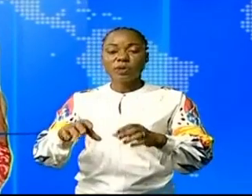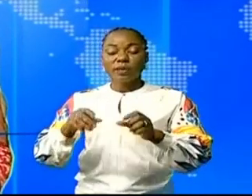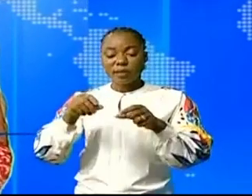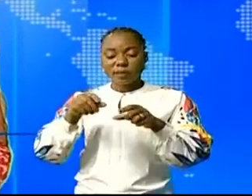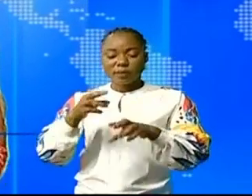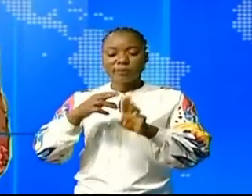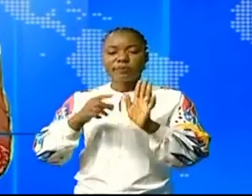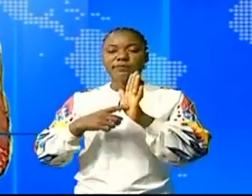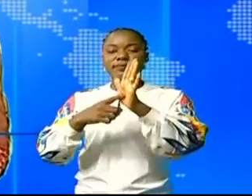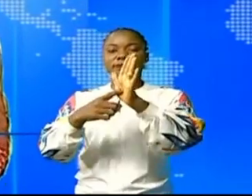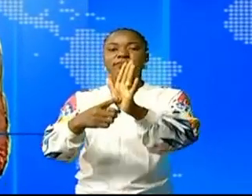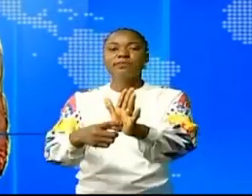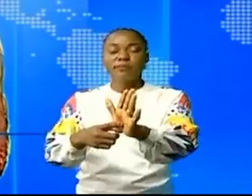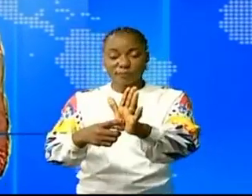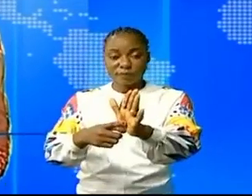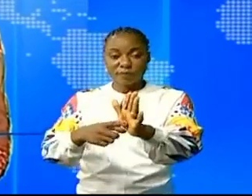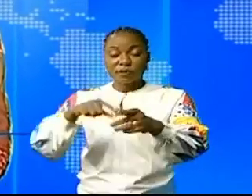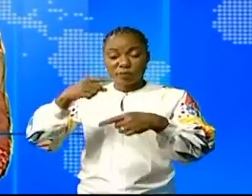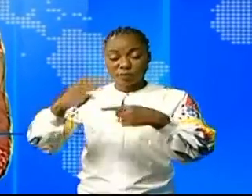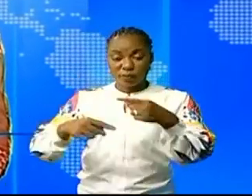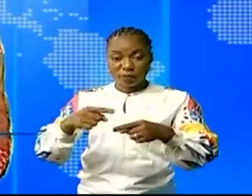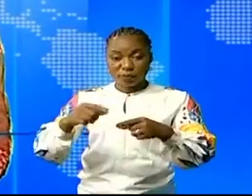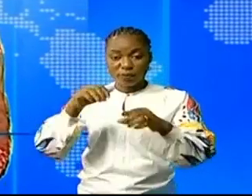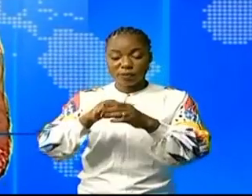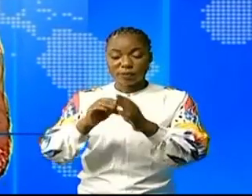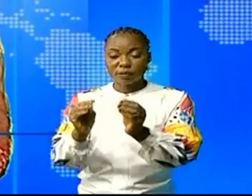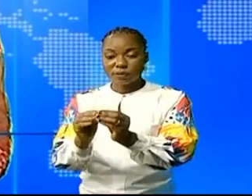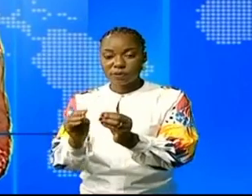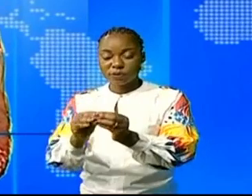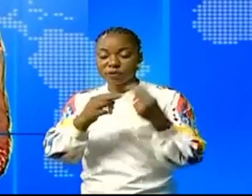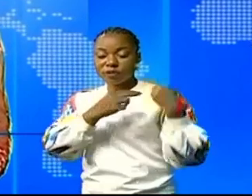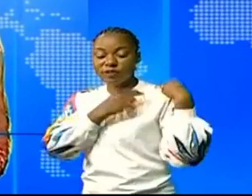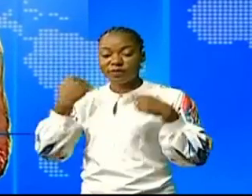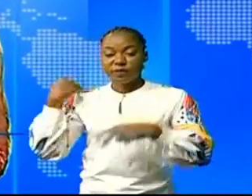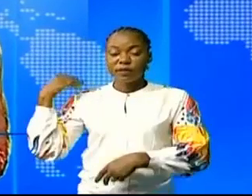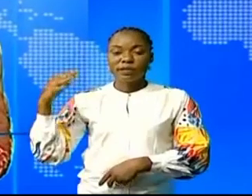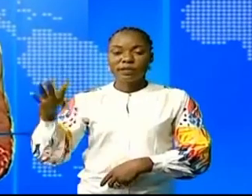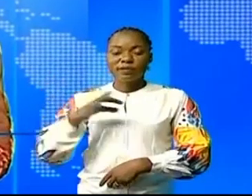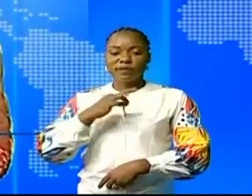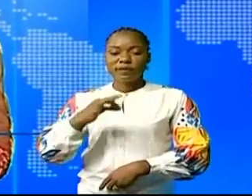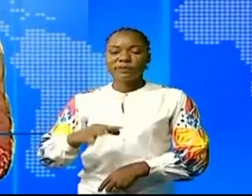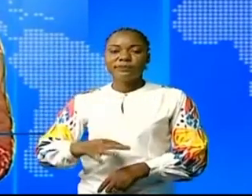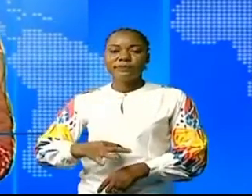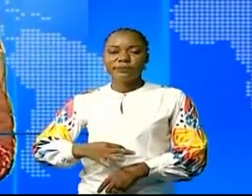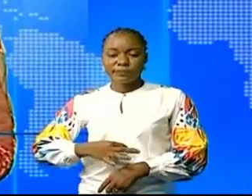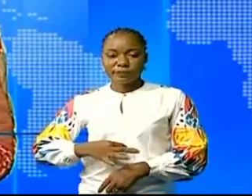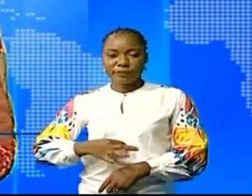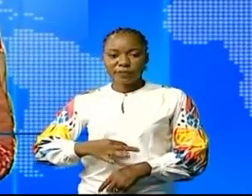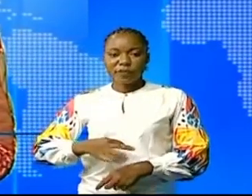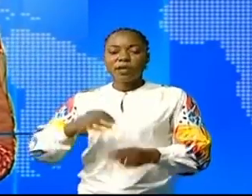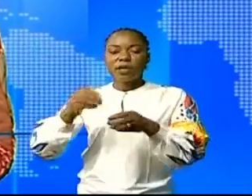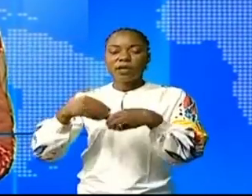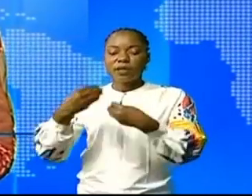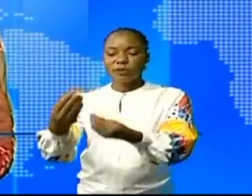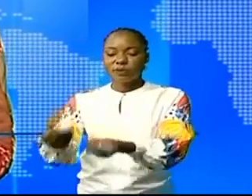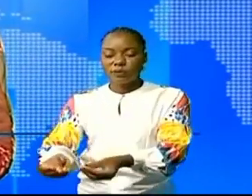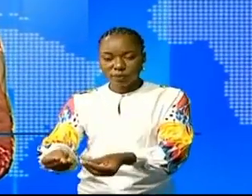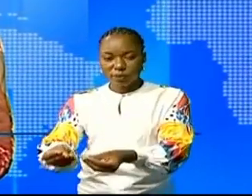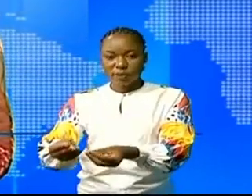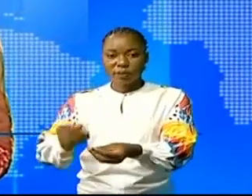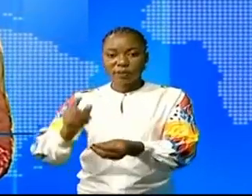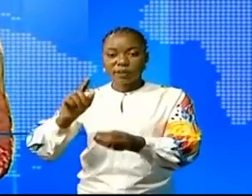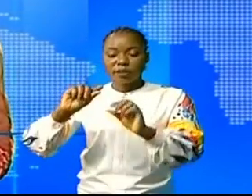représentativité ont été évoqués au cours d'une entrevue que le chef de l'État, Félix-Antoine Tshisekedi Tshilombo, a accordée à